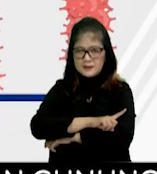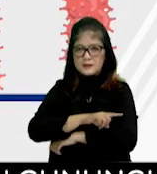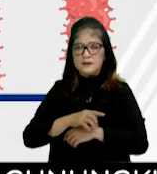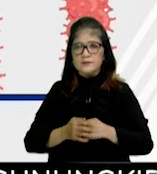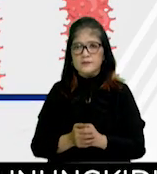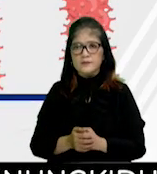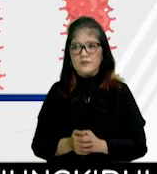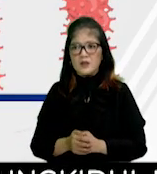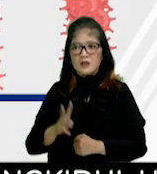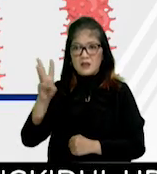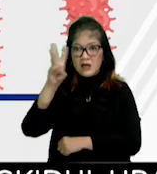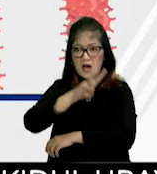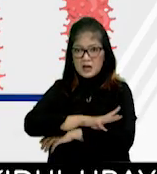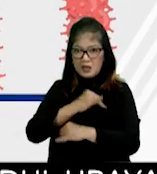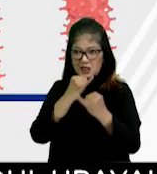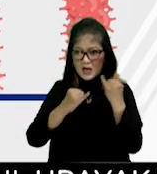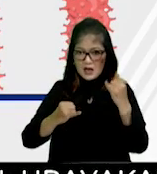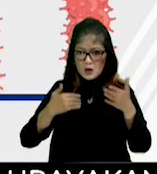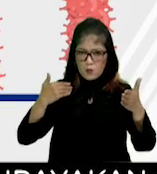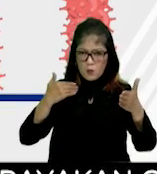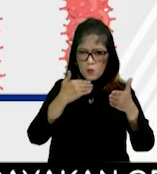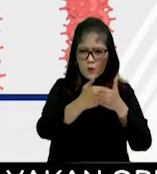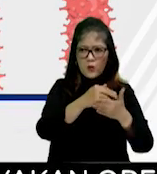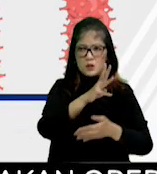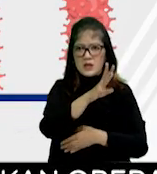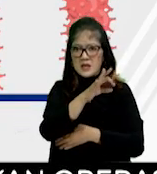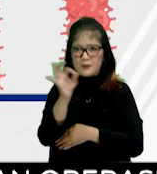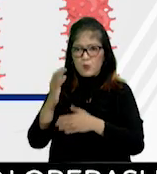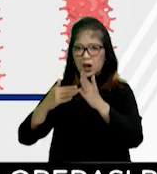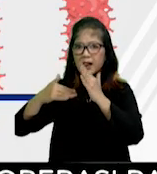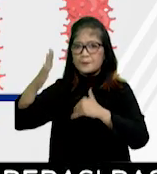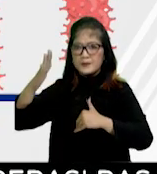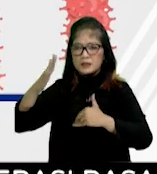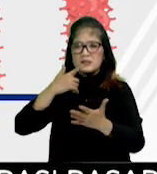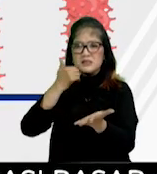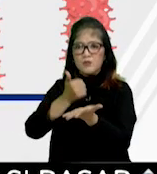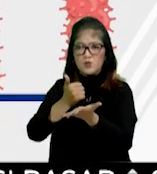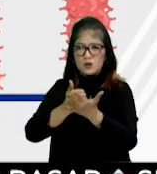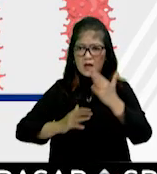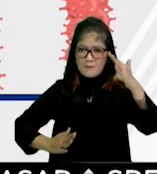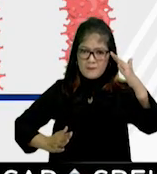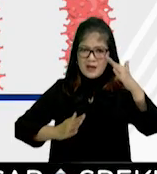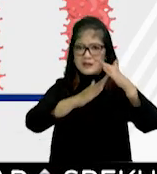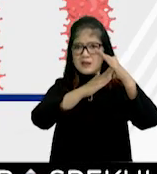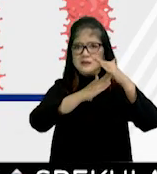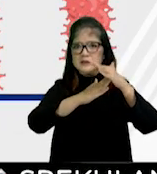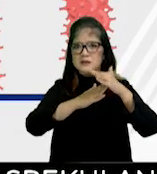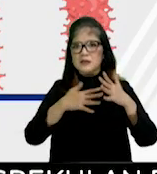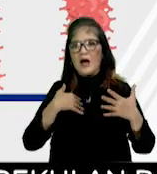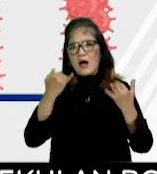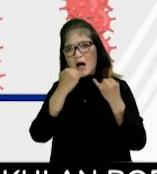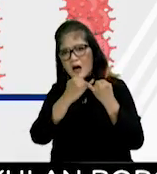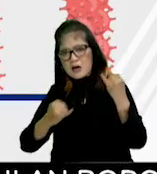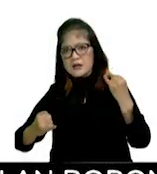kali 24 jam terakhir mencatatkan lonjakan 3.000 lebih kasus, mencetak rekor kasus tertinggi sejak pertengahan September 2021.